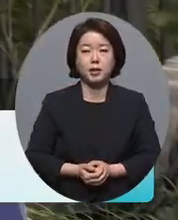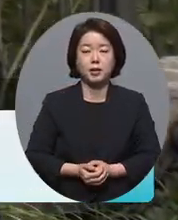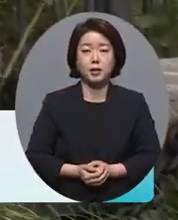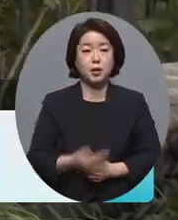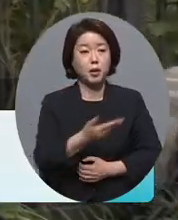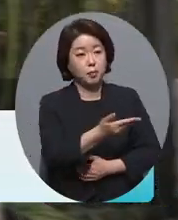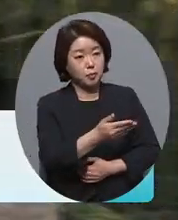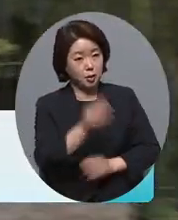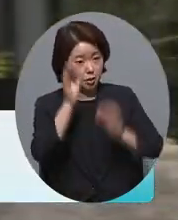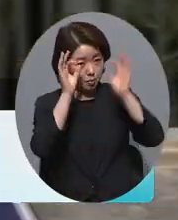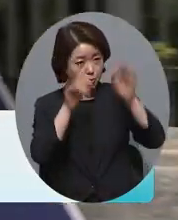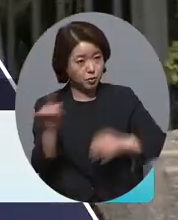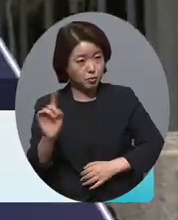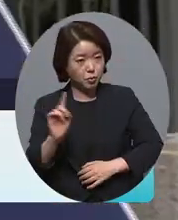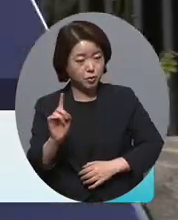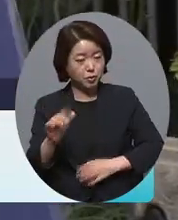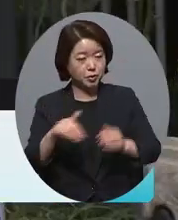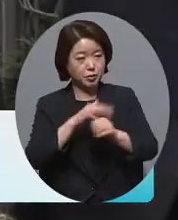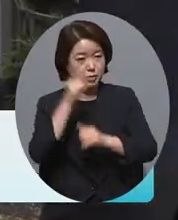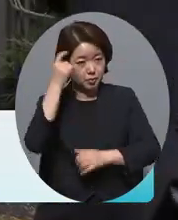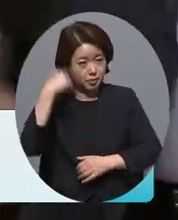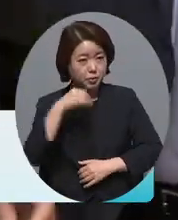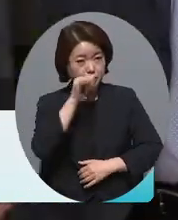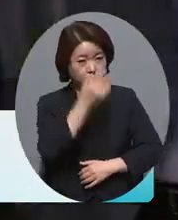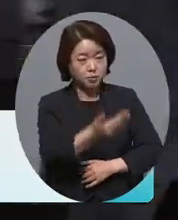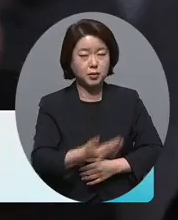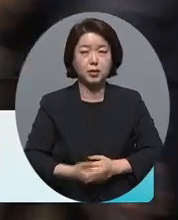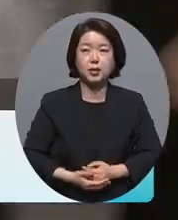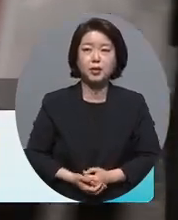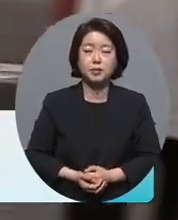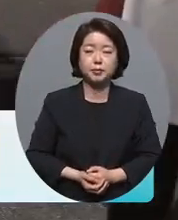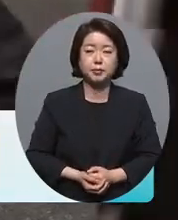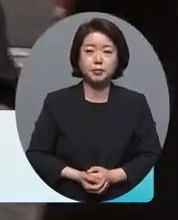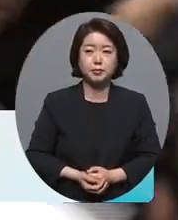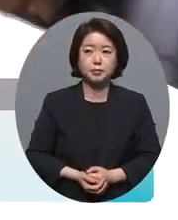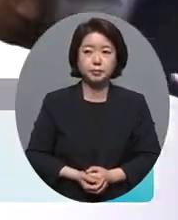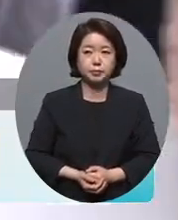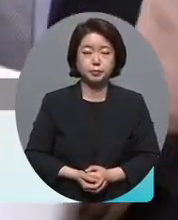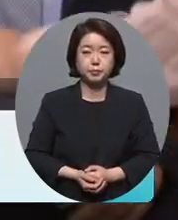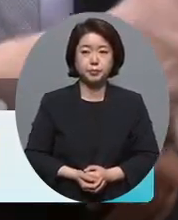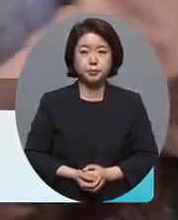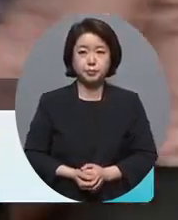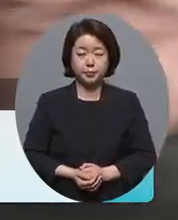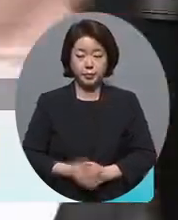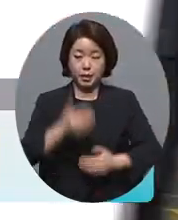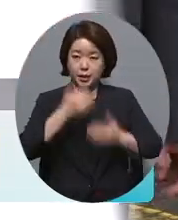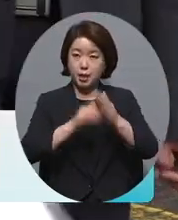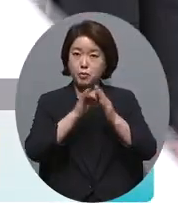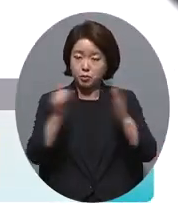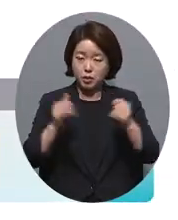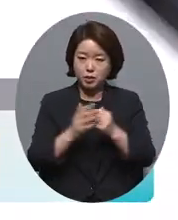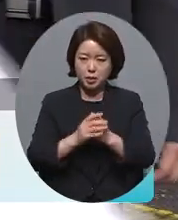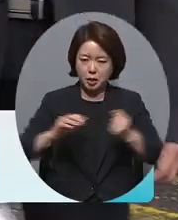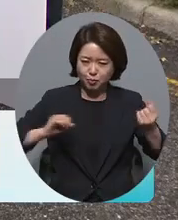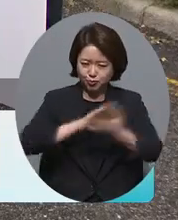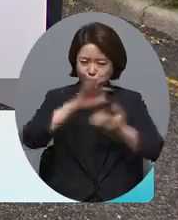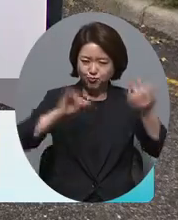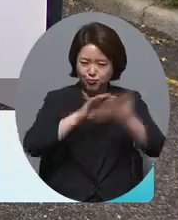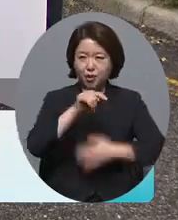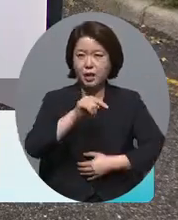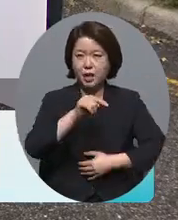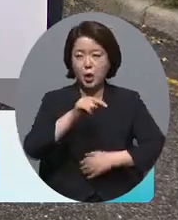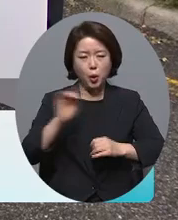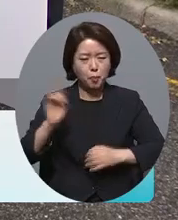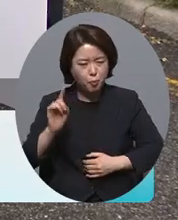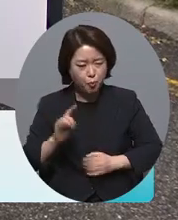비서만 보셨을 때는 지금 어떤 느낌을 좀 받으십니까 아침 상황을 봤을 때 무조건 물리 적 충격